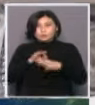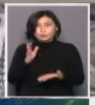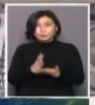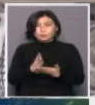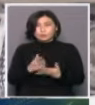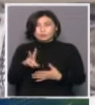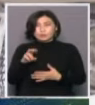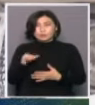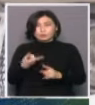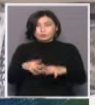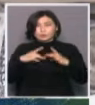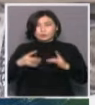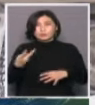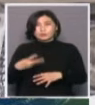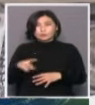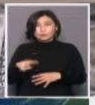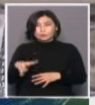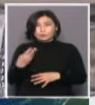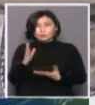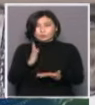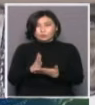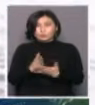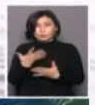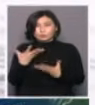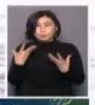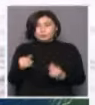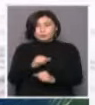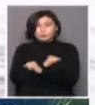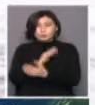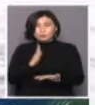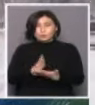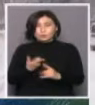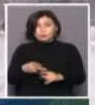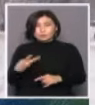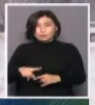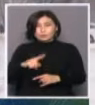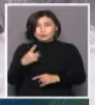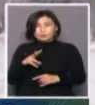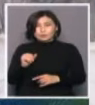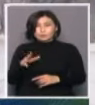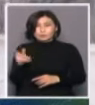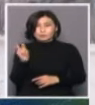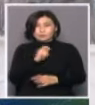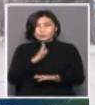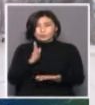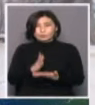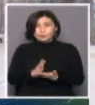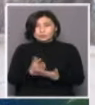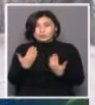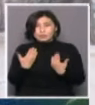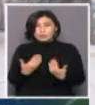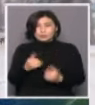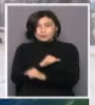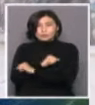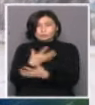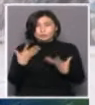Ал наурыз мейрамына 20-24 аралығында 5 күн демалыс берілмек. 21 наурыз жексенбіге тұспа-тұс келгендіктен